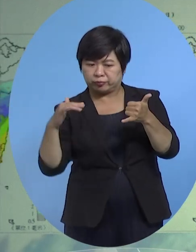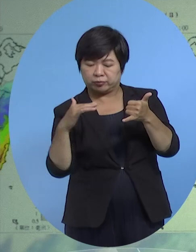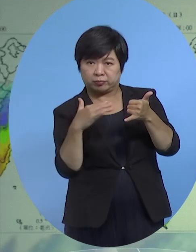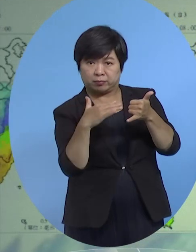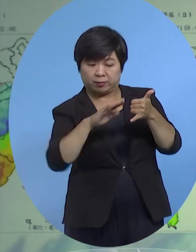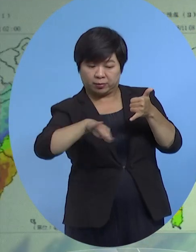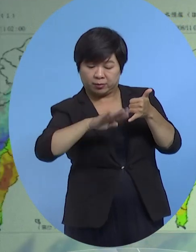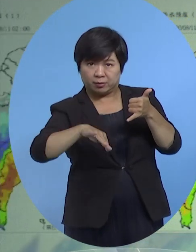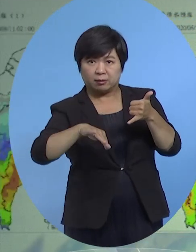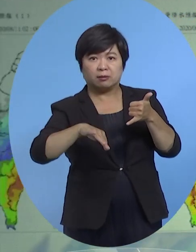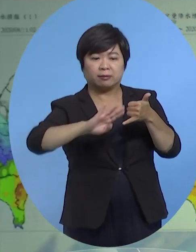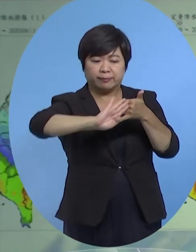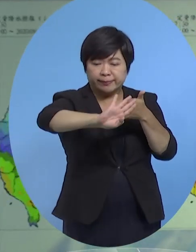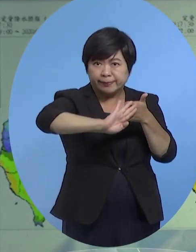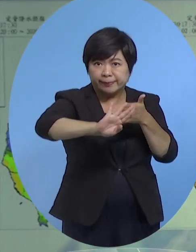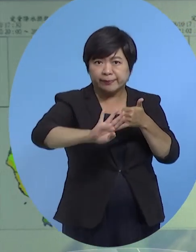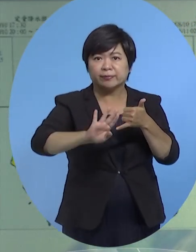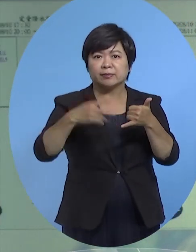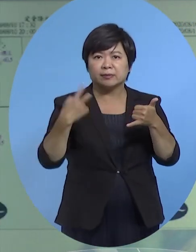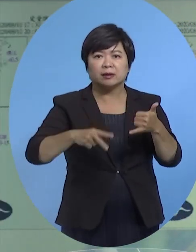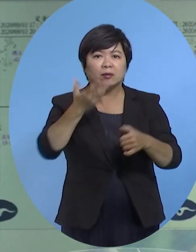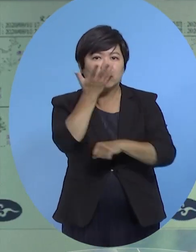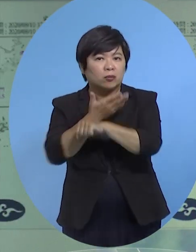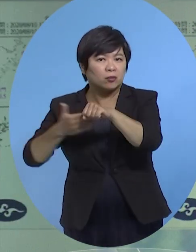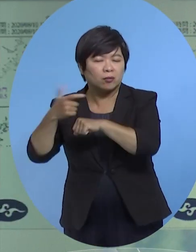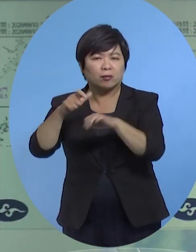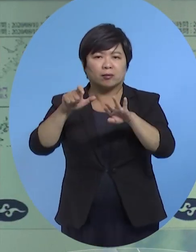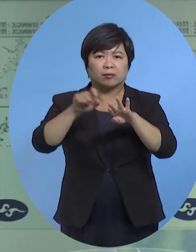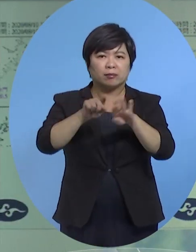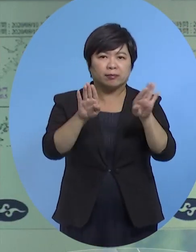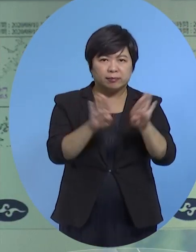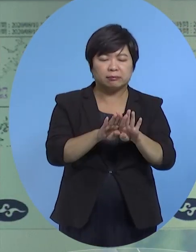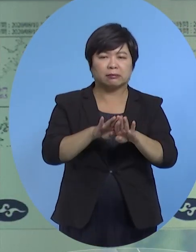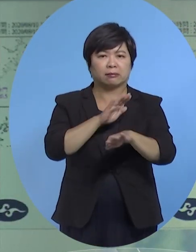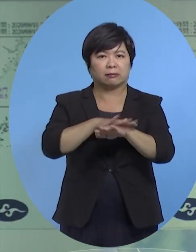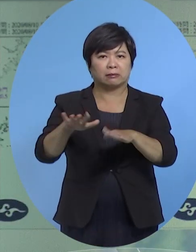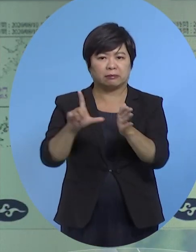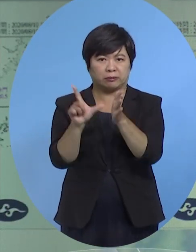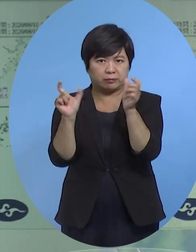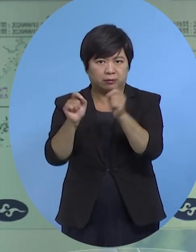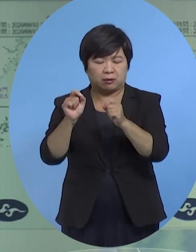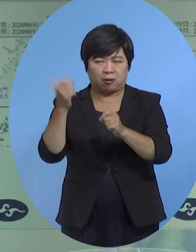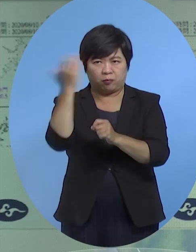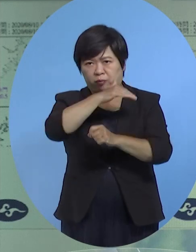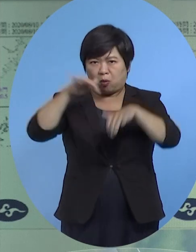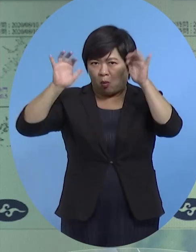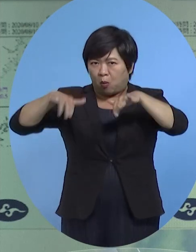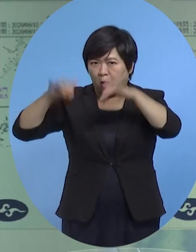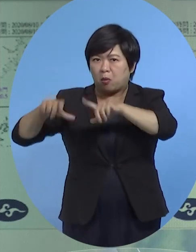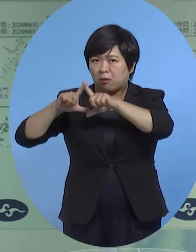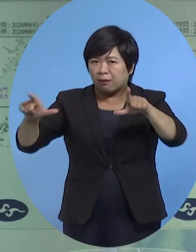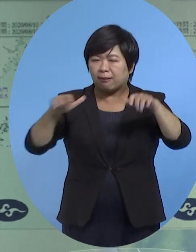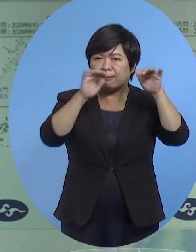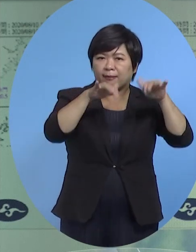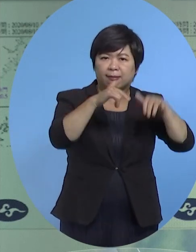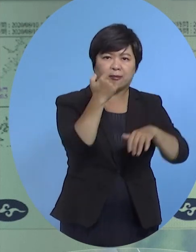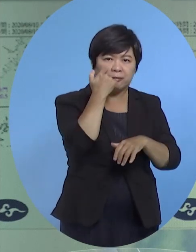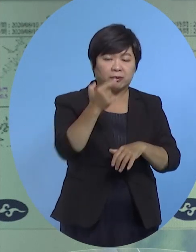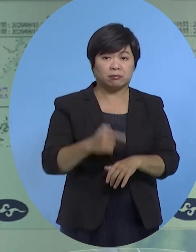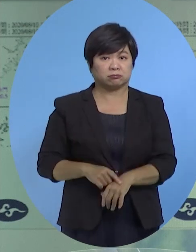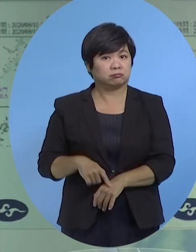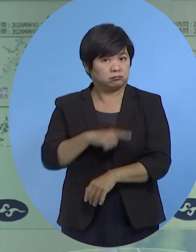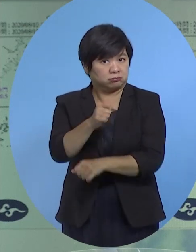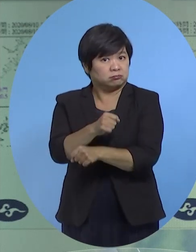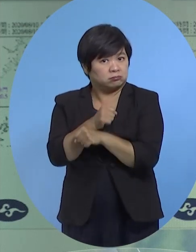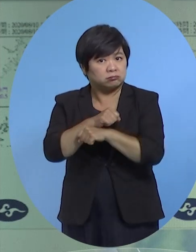南部、东南部还有澎湖以及金门都容易出现短时的大雨或者是短时的豪雨，一定要特别